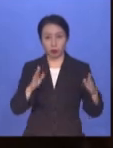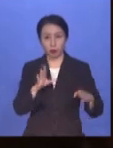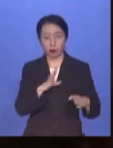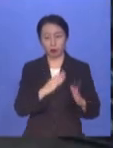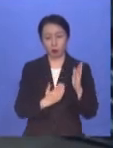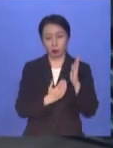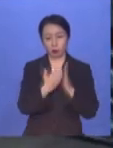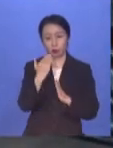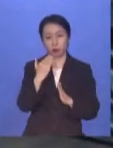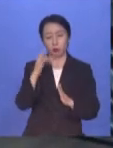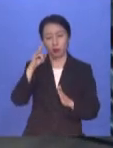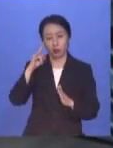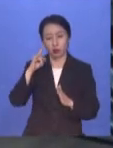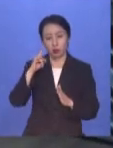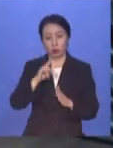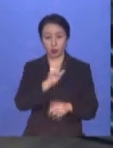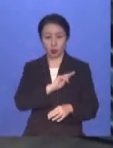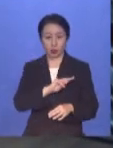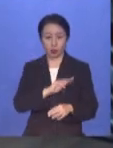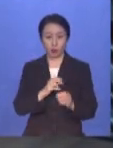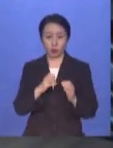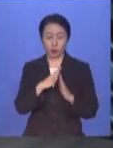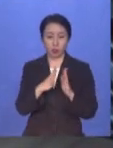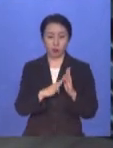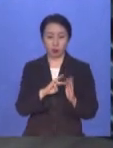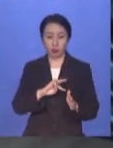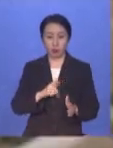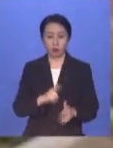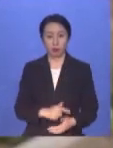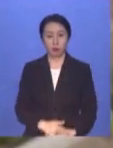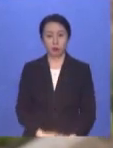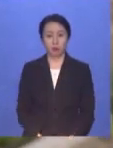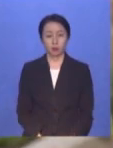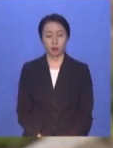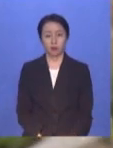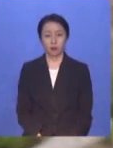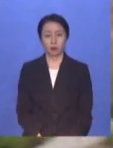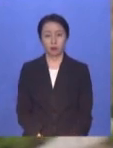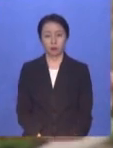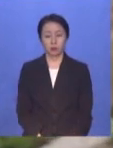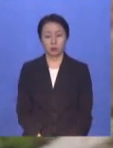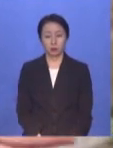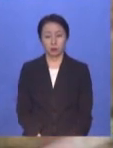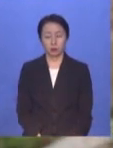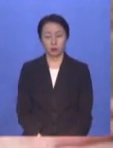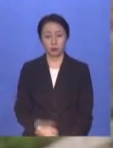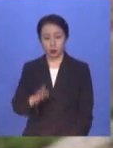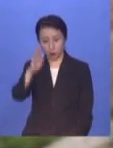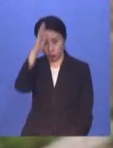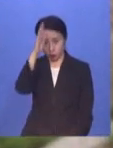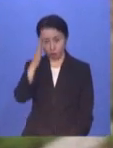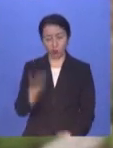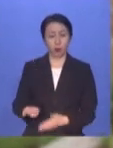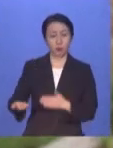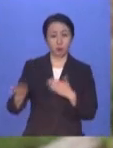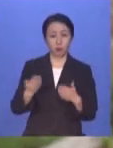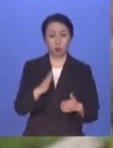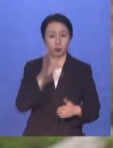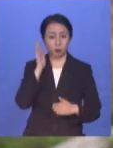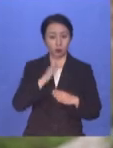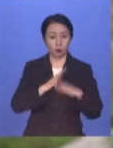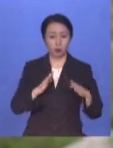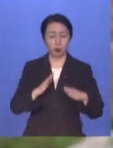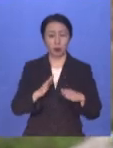дейін көтерілген. Үйді жөндеу жұмыстары 19 миллион теңгеге бағалаған. Ну, здесь ребята пришли. Жігіттер су аздап кете бастағанда